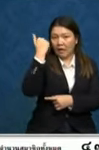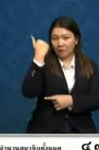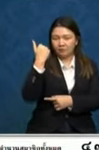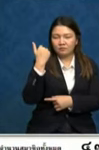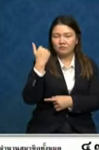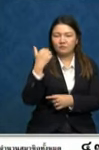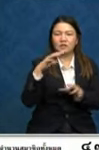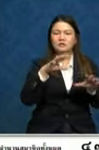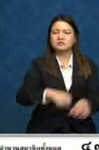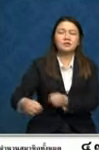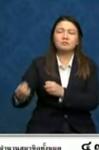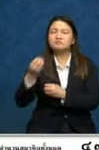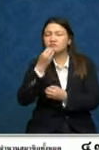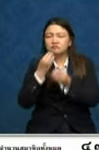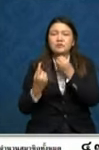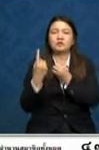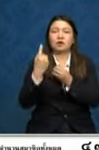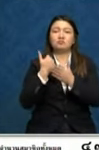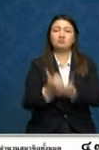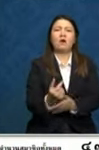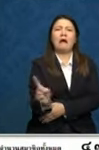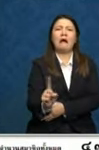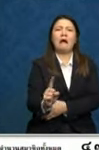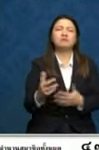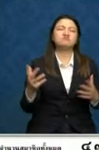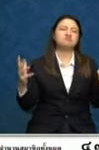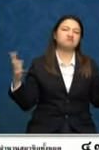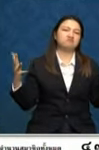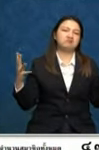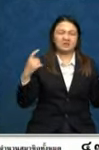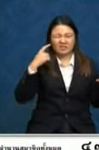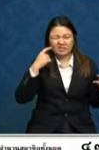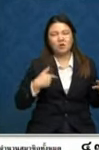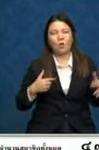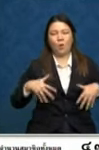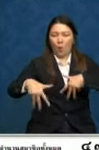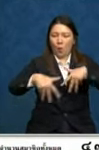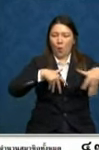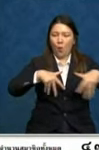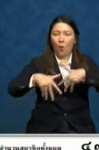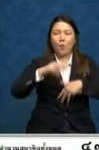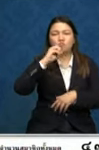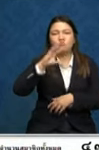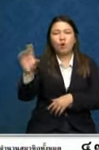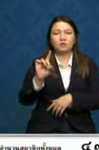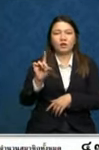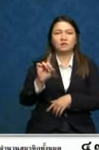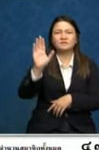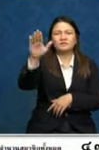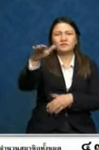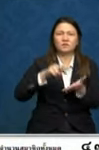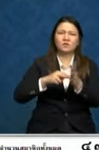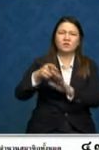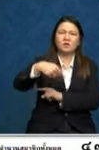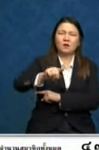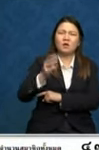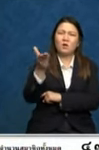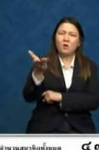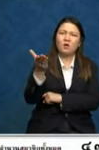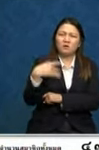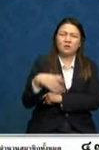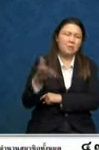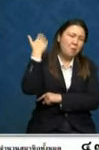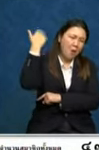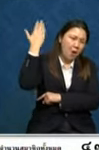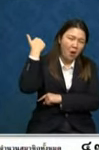ไม่มีเดี๋ยวนี้พี่น้องส่วนหนึ่งก็จะมาเรียกร้อง ผู้ได้รับผลกระทบจากการปราบปรามคอมมิวนิส